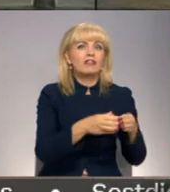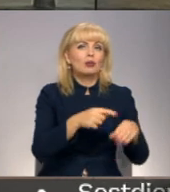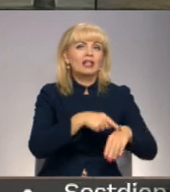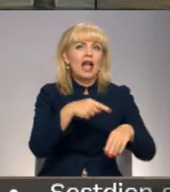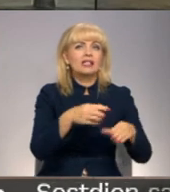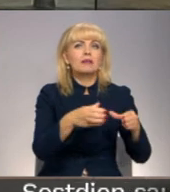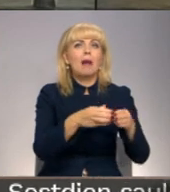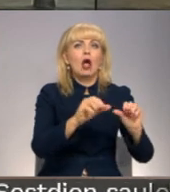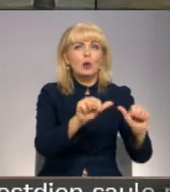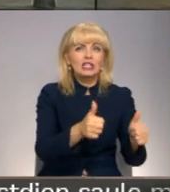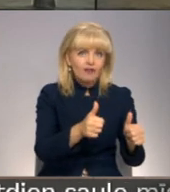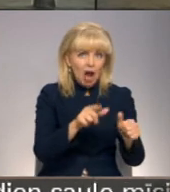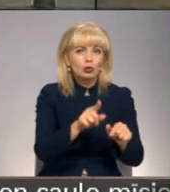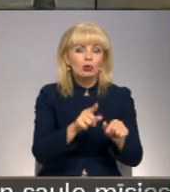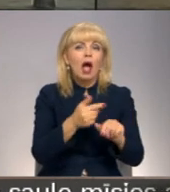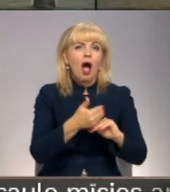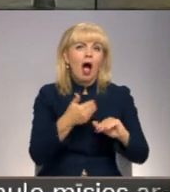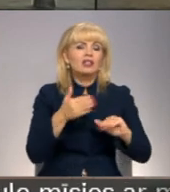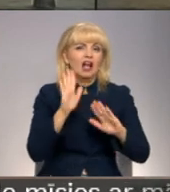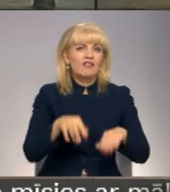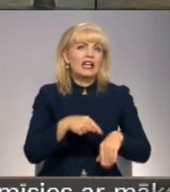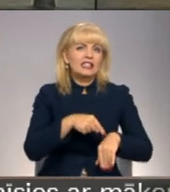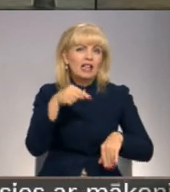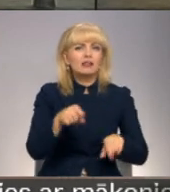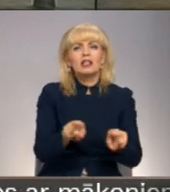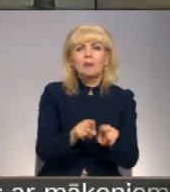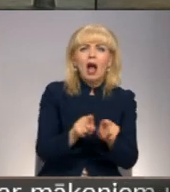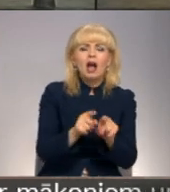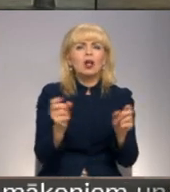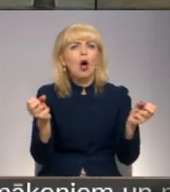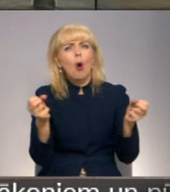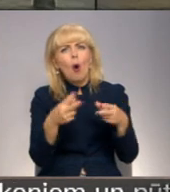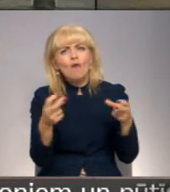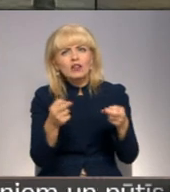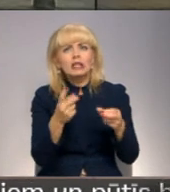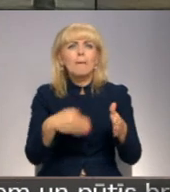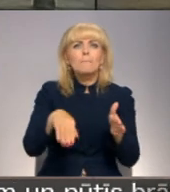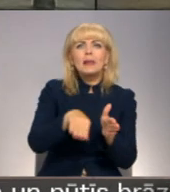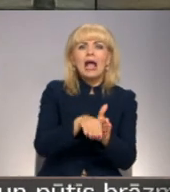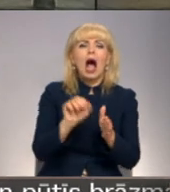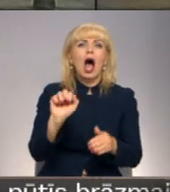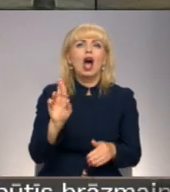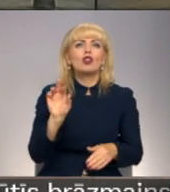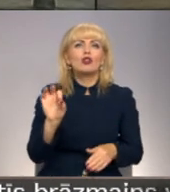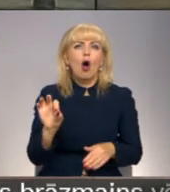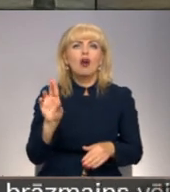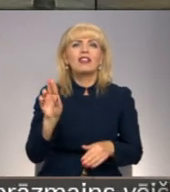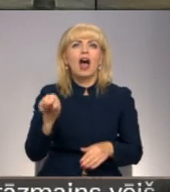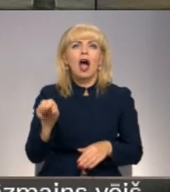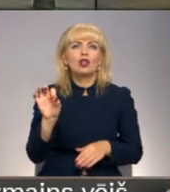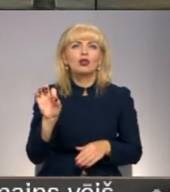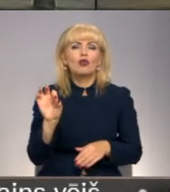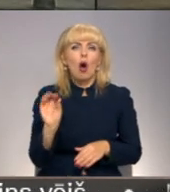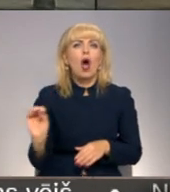Ar tiem plānots daudz ātrāk reaģēt uz jebkāda veida konfliktiem, kā arī piedalīties ANO, NATO un Eiropas Savienības